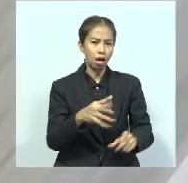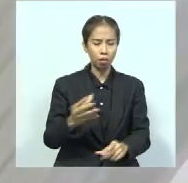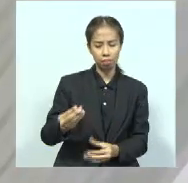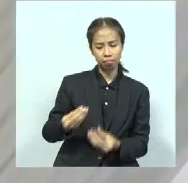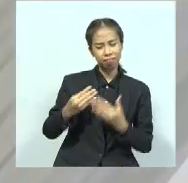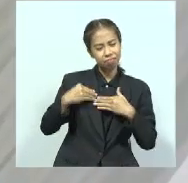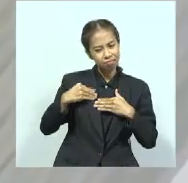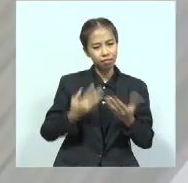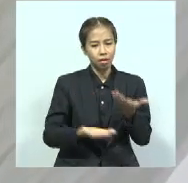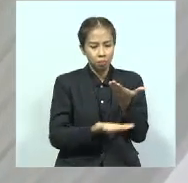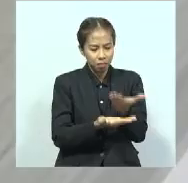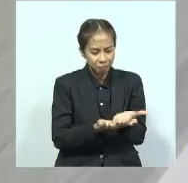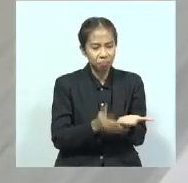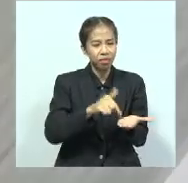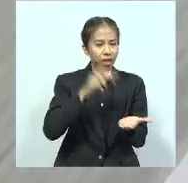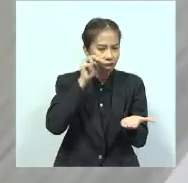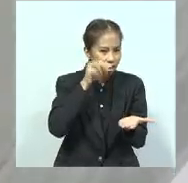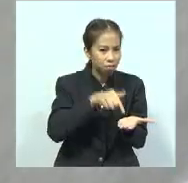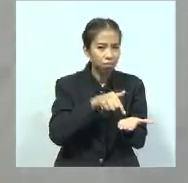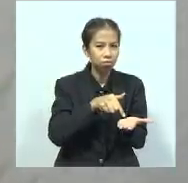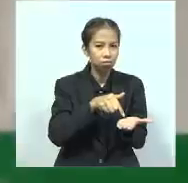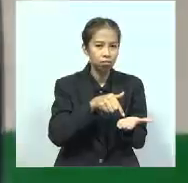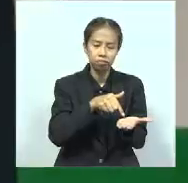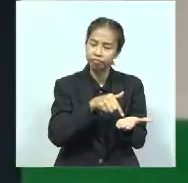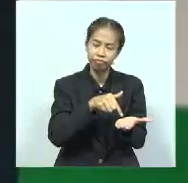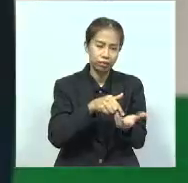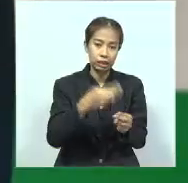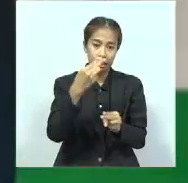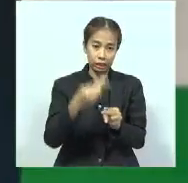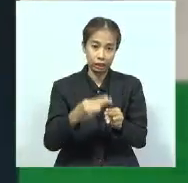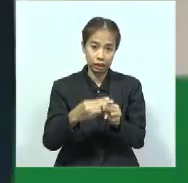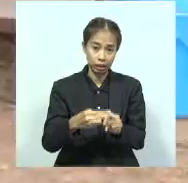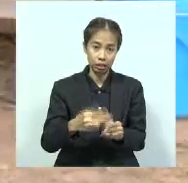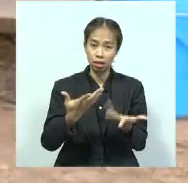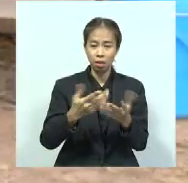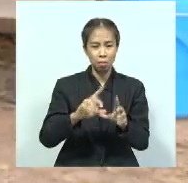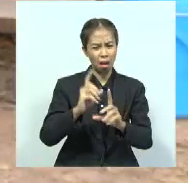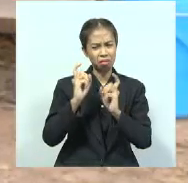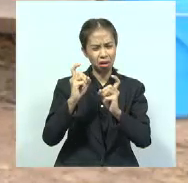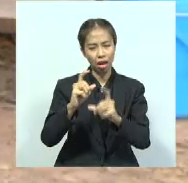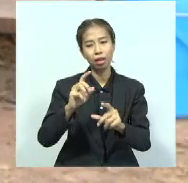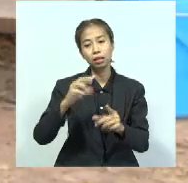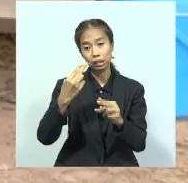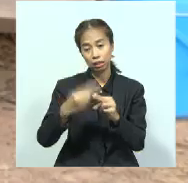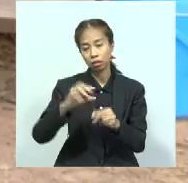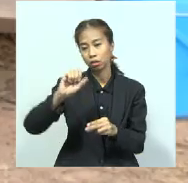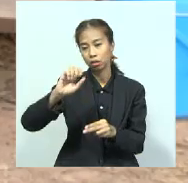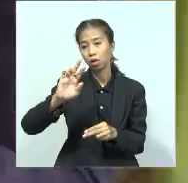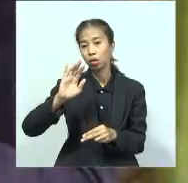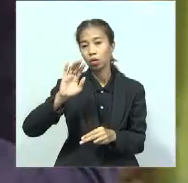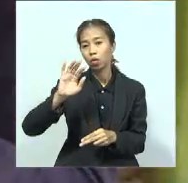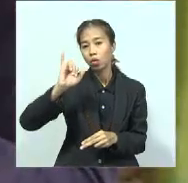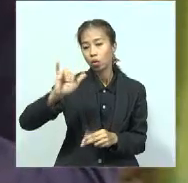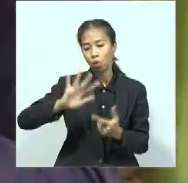างนี้น่ากลัวมากๆนะครับประเด็นคือว่ามันมีสารยูเรเนียมแล้วก็ทอเรียมจริงๆมีอีกหลายสารเลยนะครับแต่แค่2สารนี้เนี่ยถ้าเข้